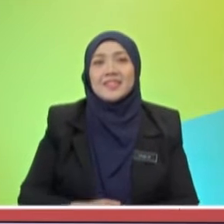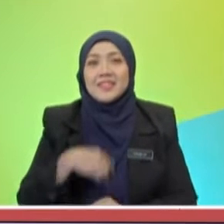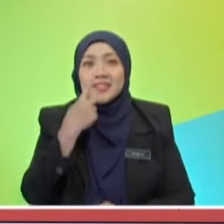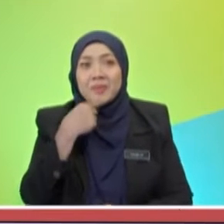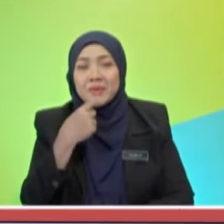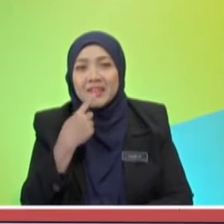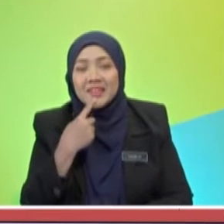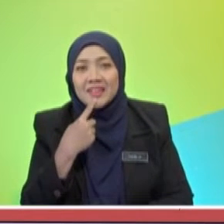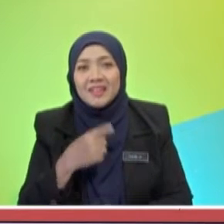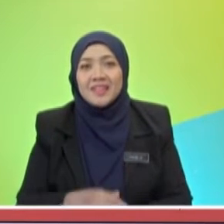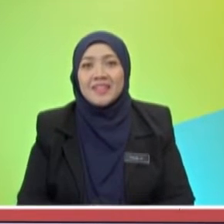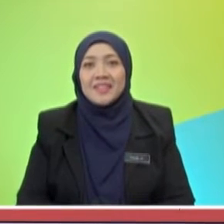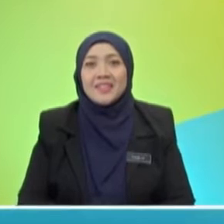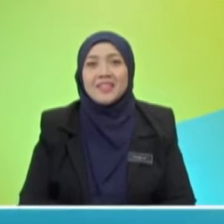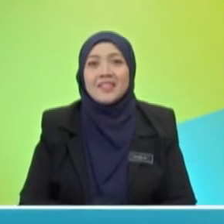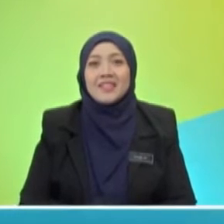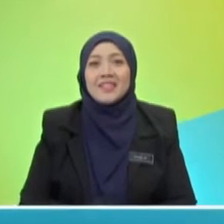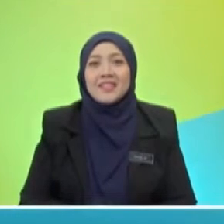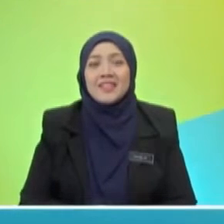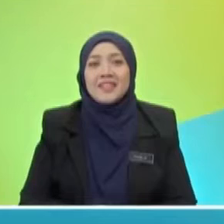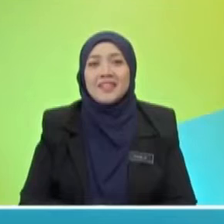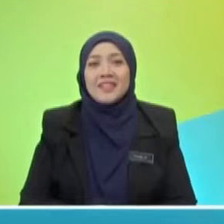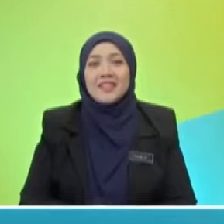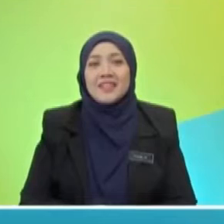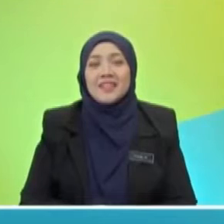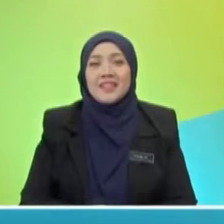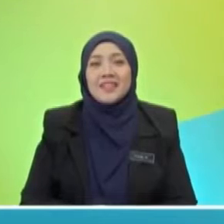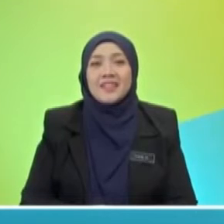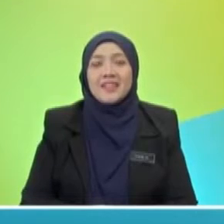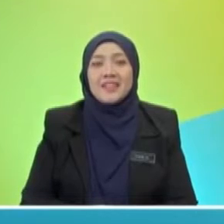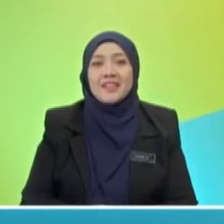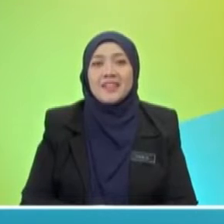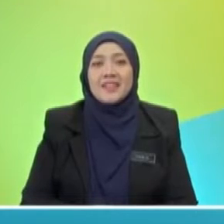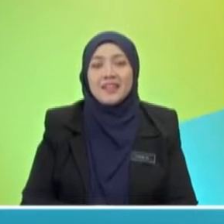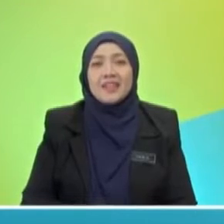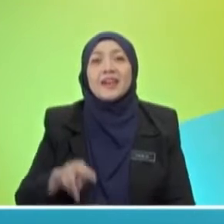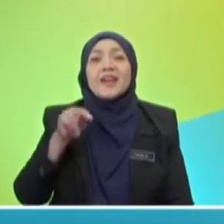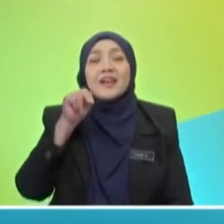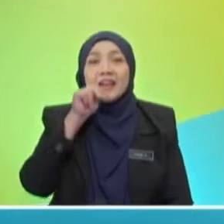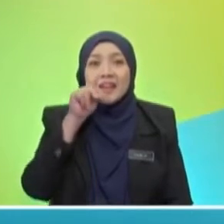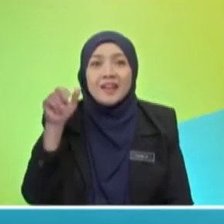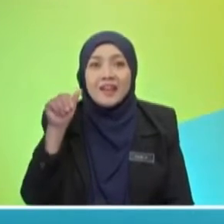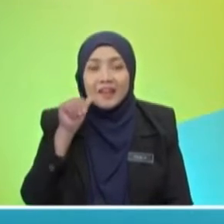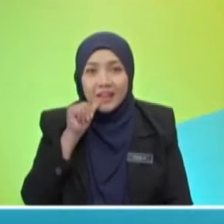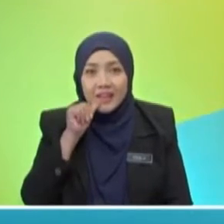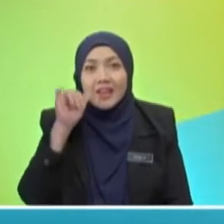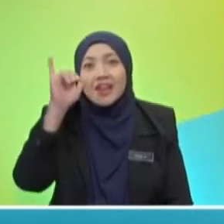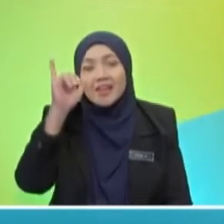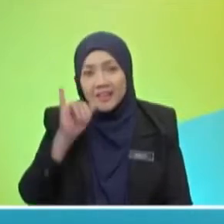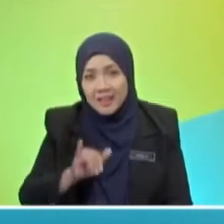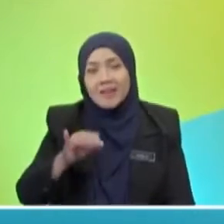Siapa tu? Siapa tu? Angkat tangan. Gambar siapa tu? Siapa? Ainur dipilih oleh orang terbang. Baik, Ainur, kita